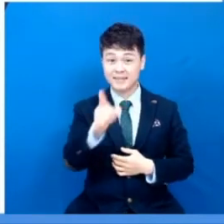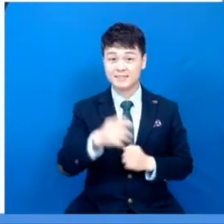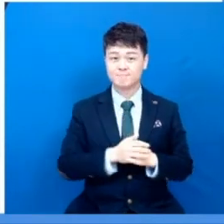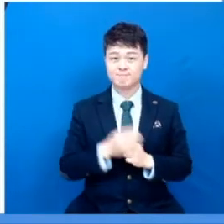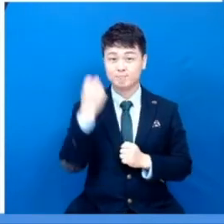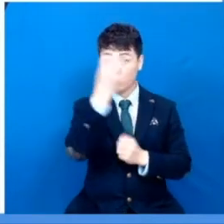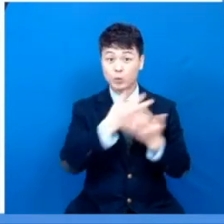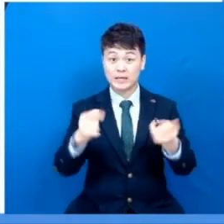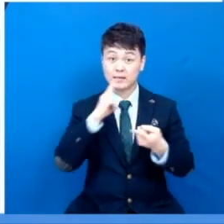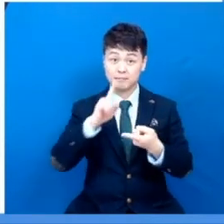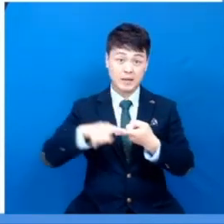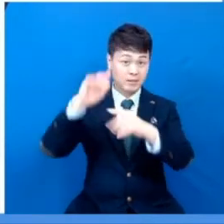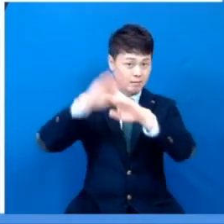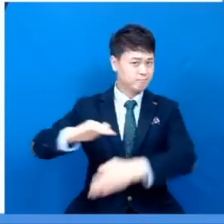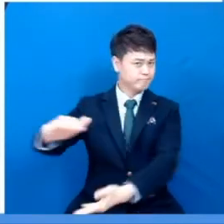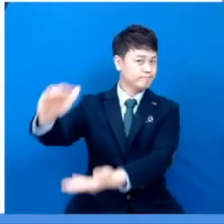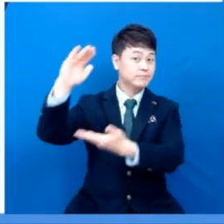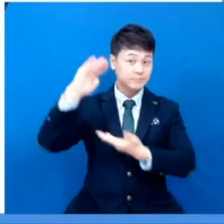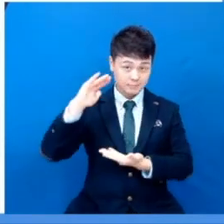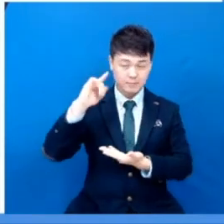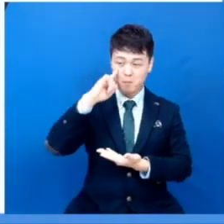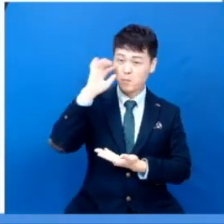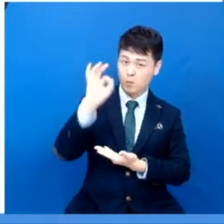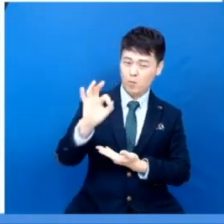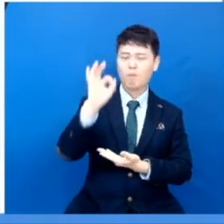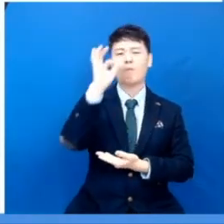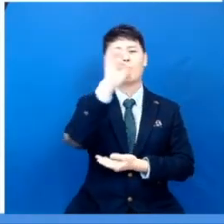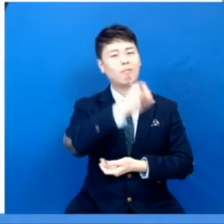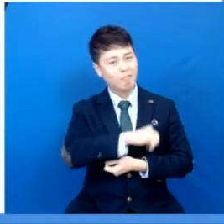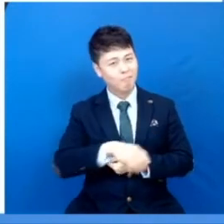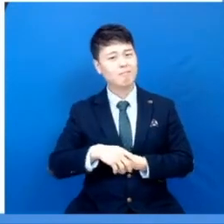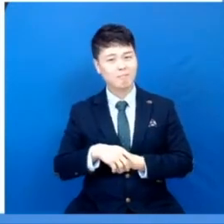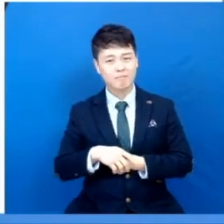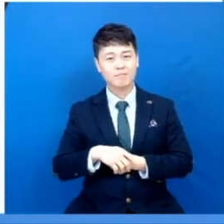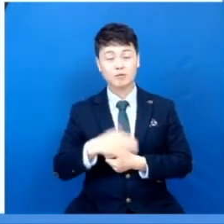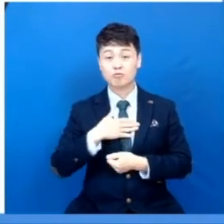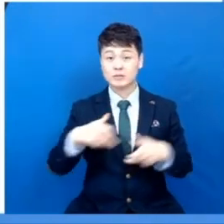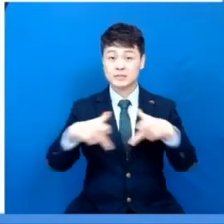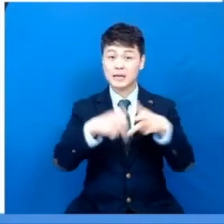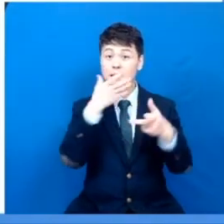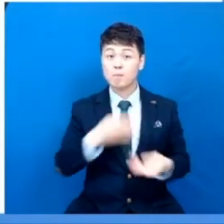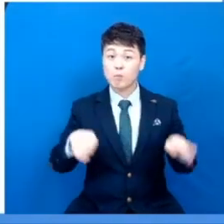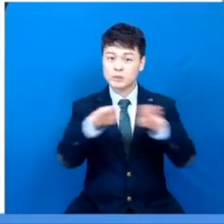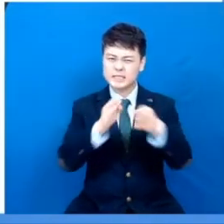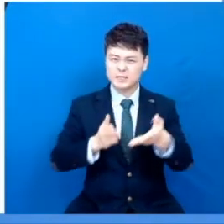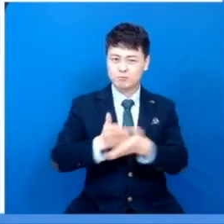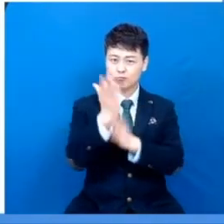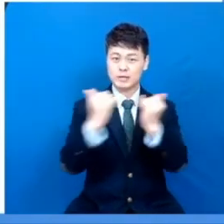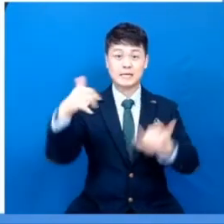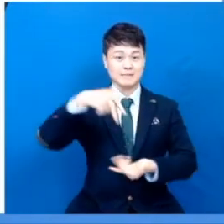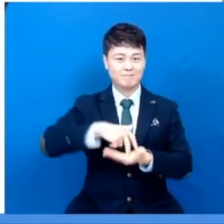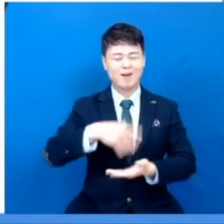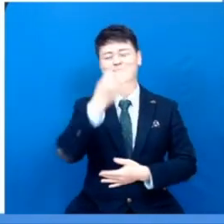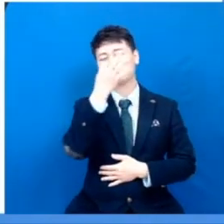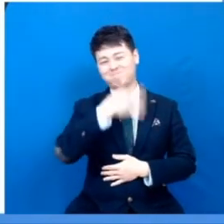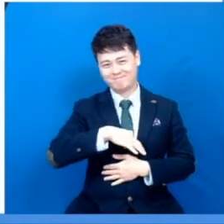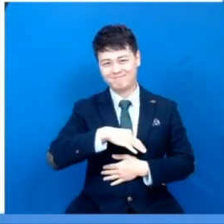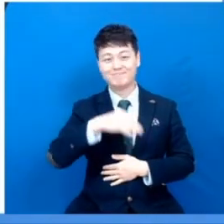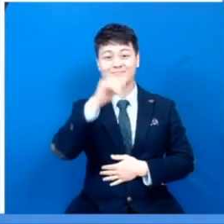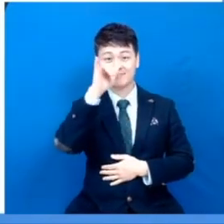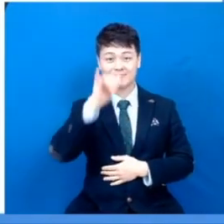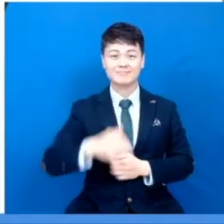보호자의 이러한 긍정적 피드백으로 인해 저흰 장애인복지 전문가로서 보람을 느끼고